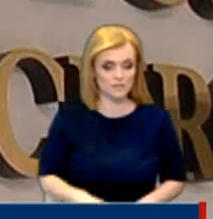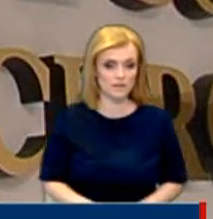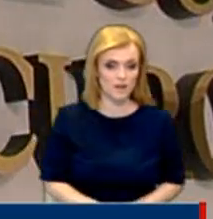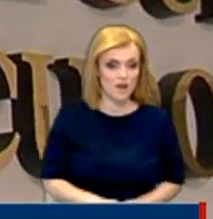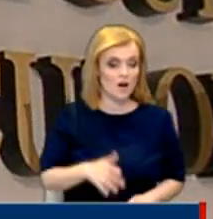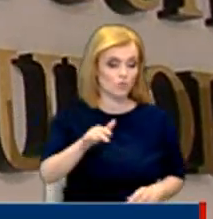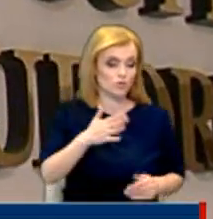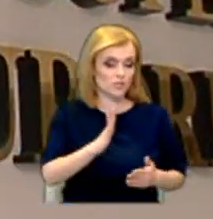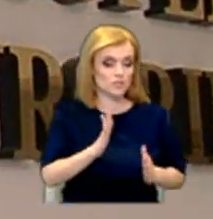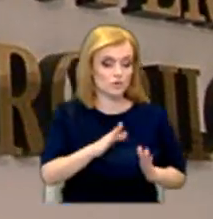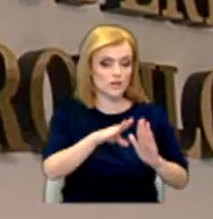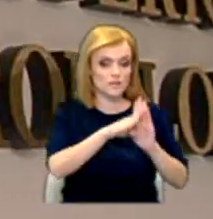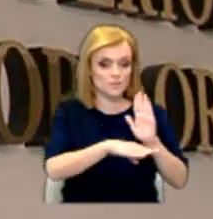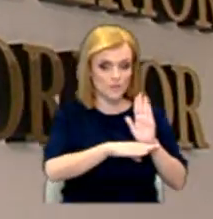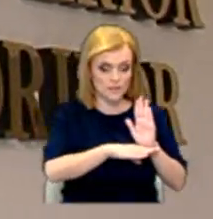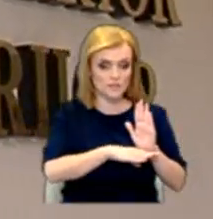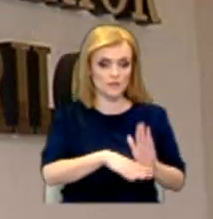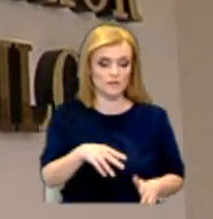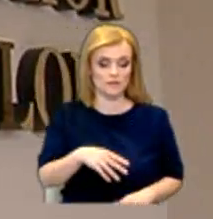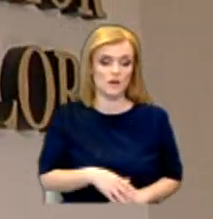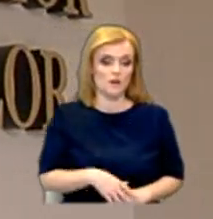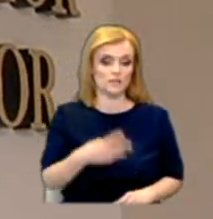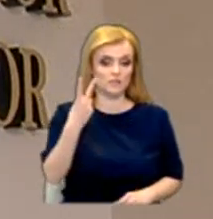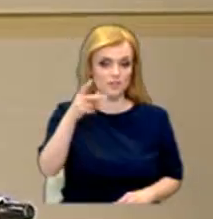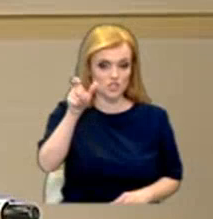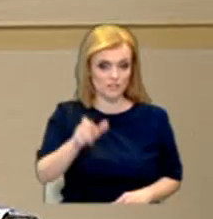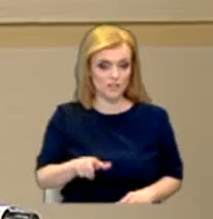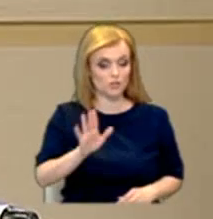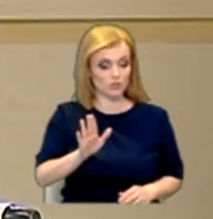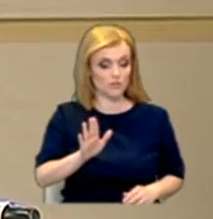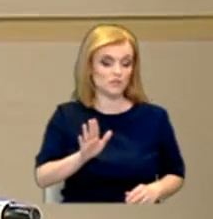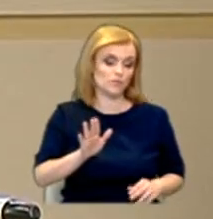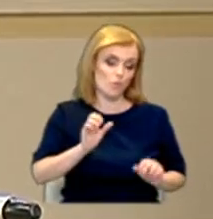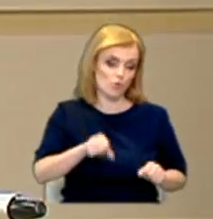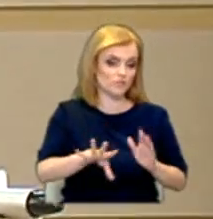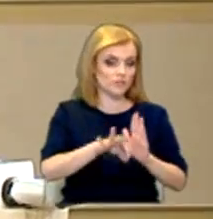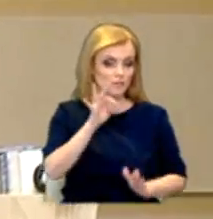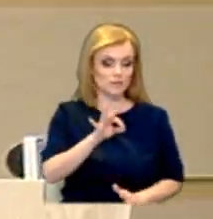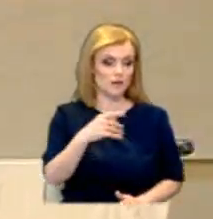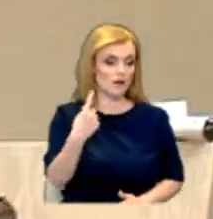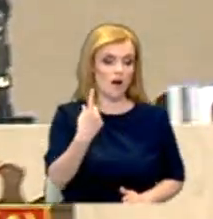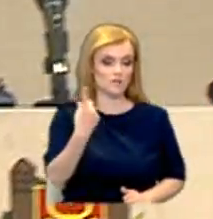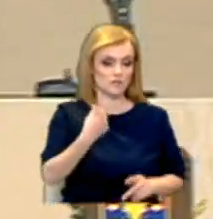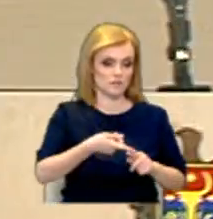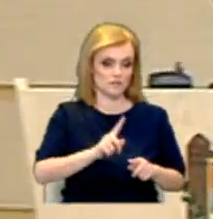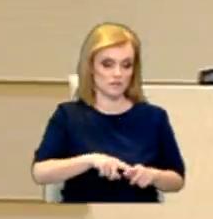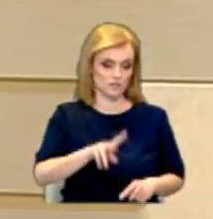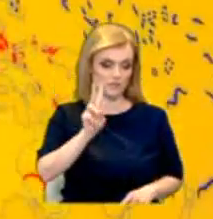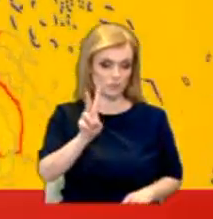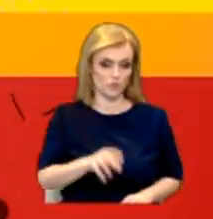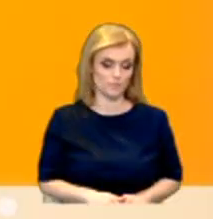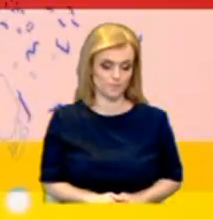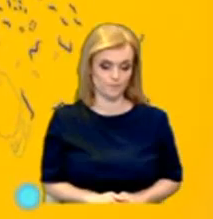listă scurtă de candidați, CSP-ul alege un singur candidat pe care îl propune șefului statului spre aprobare.